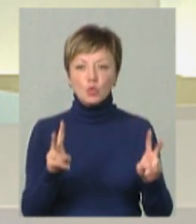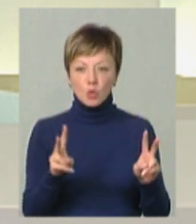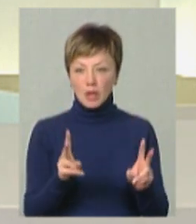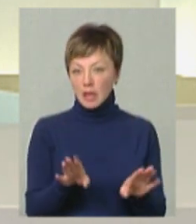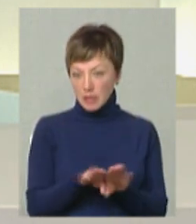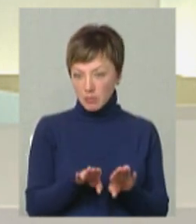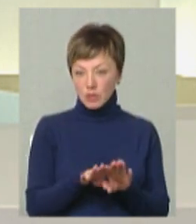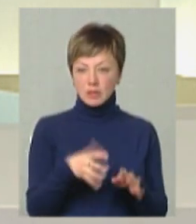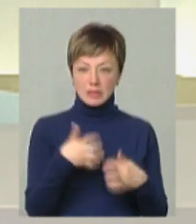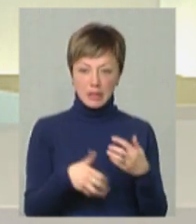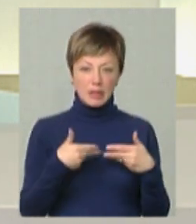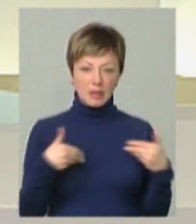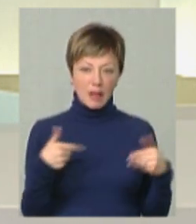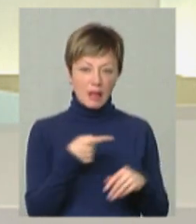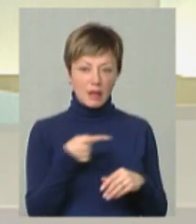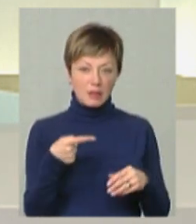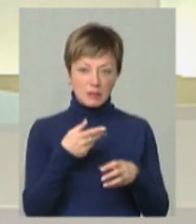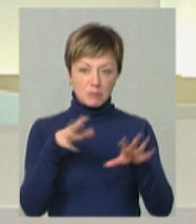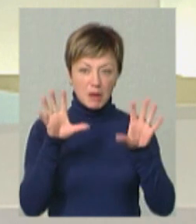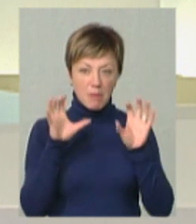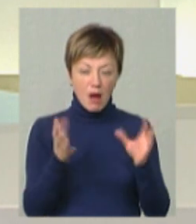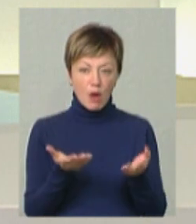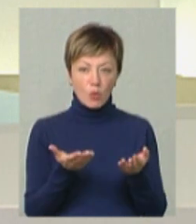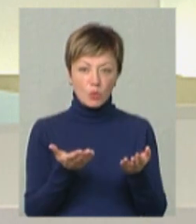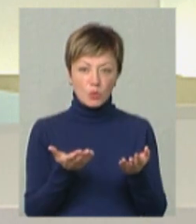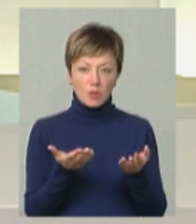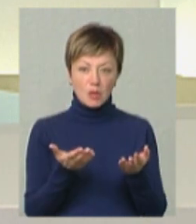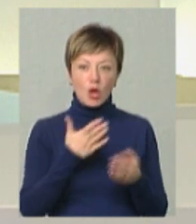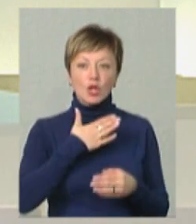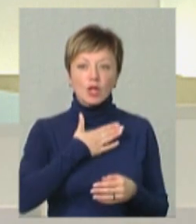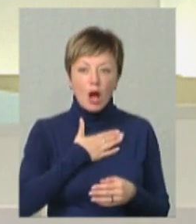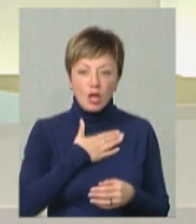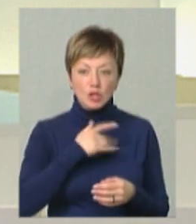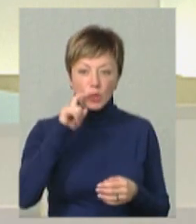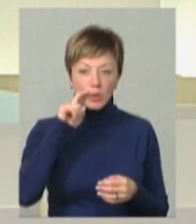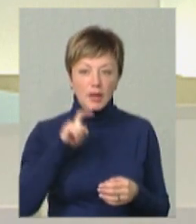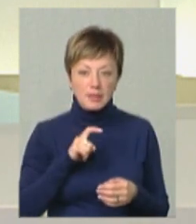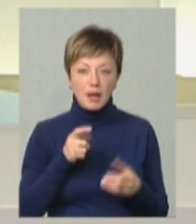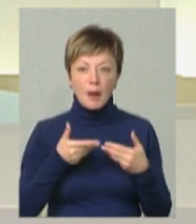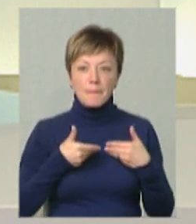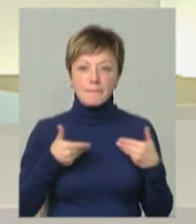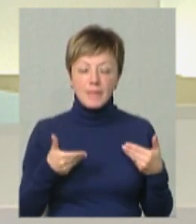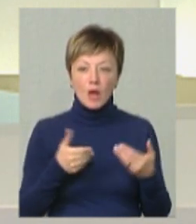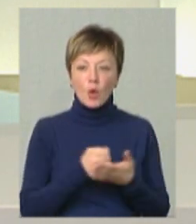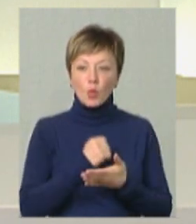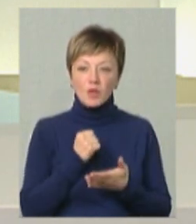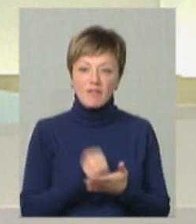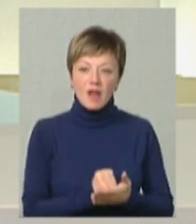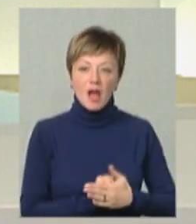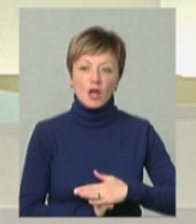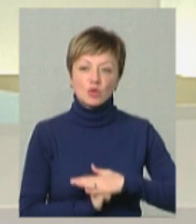нібито серед нас, але негативно сприймають наше українське, яке ми утверджуємо,